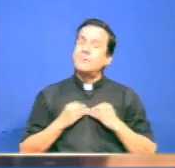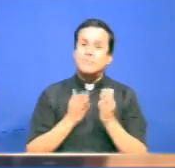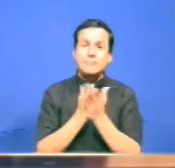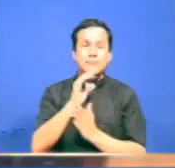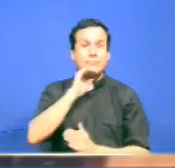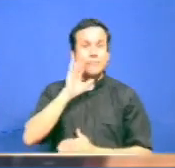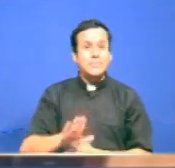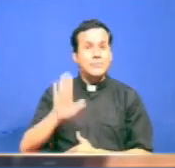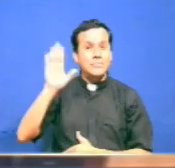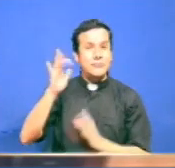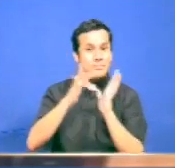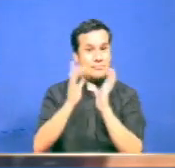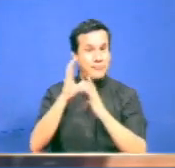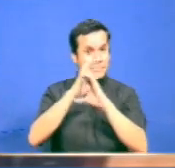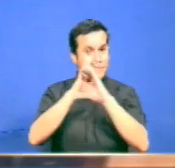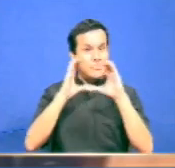wetu.